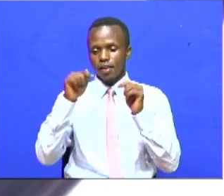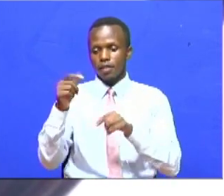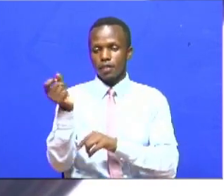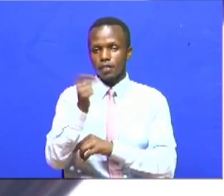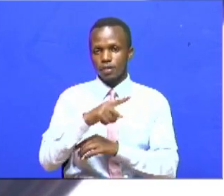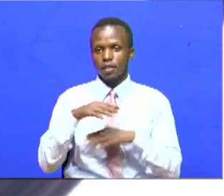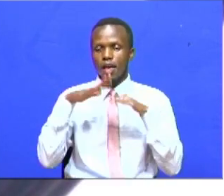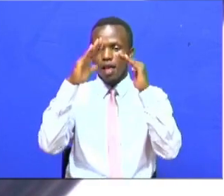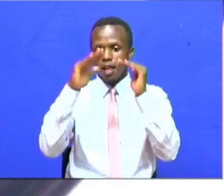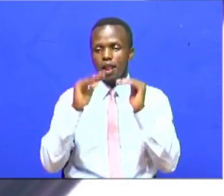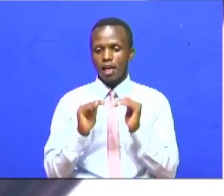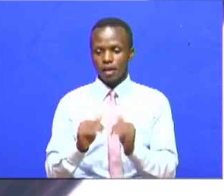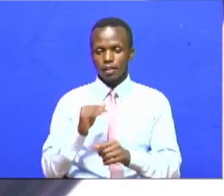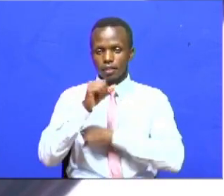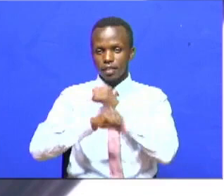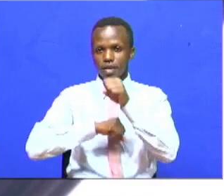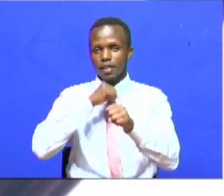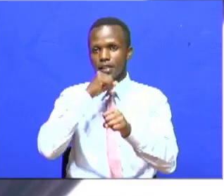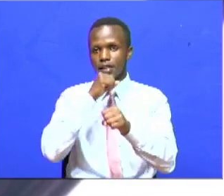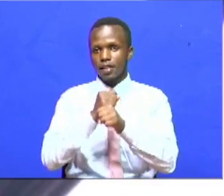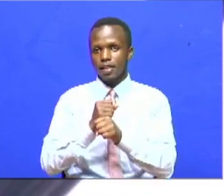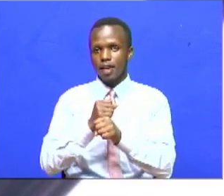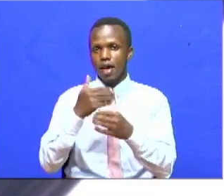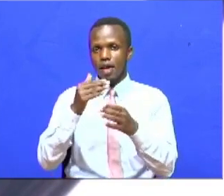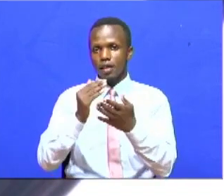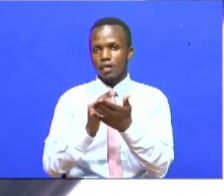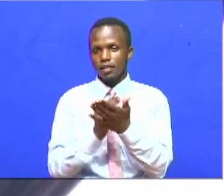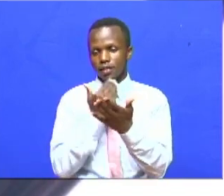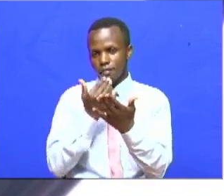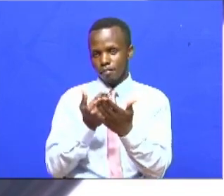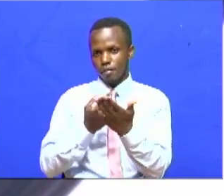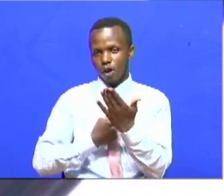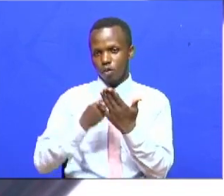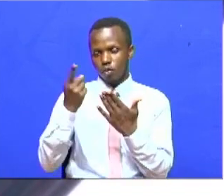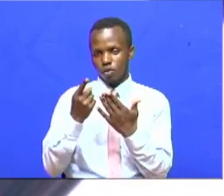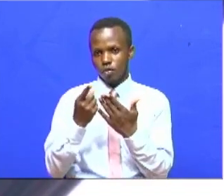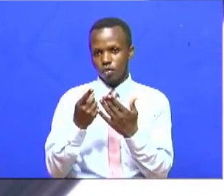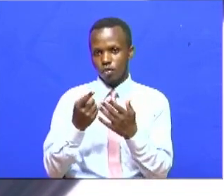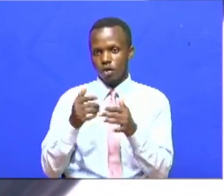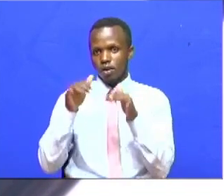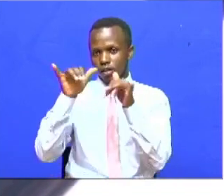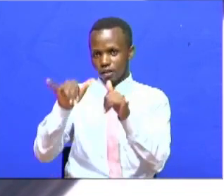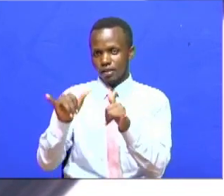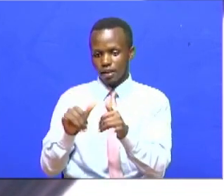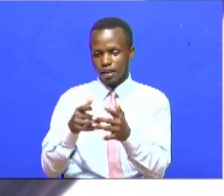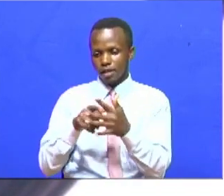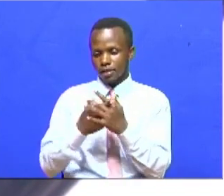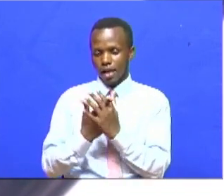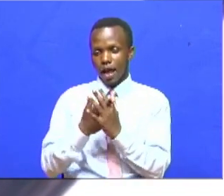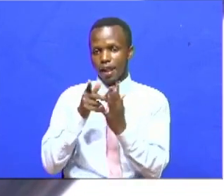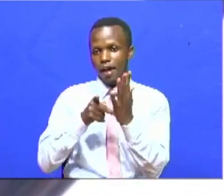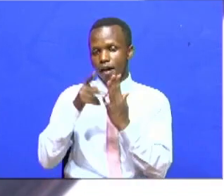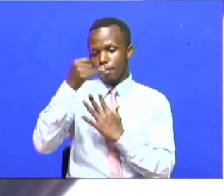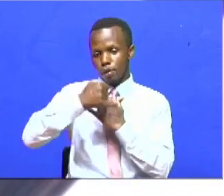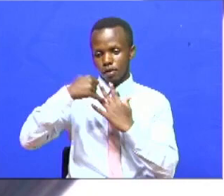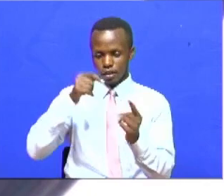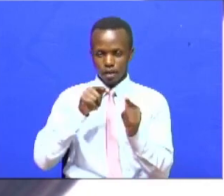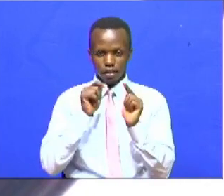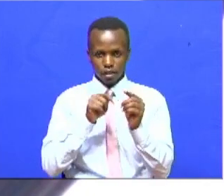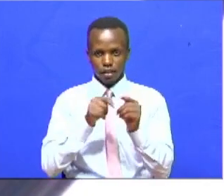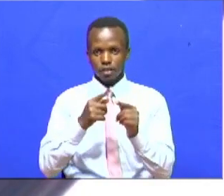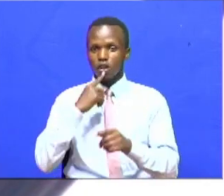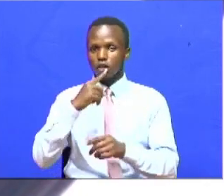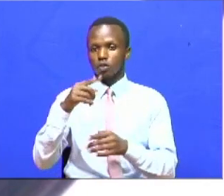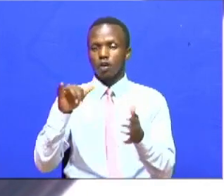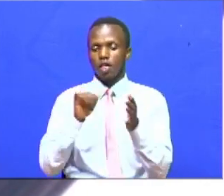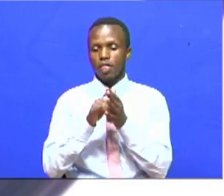kutoka Januari ambayo ni wiki chache iko mbele, tutaanza ujenzi ya Nairobi master plan. Na ile plan yako ya kuhakikisha vijana